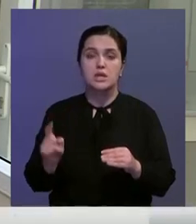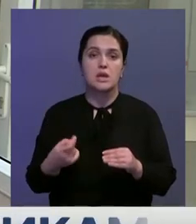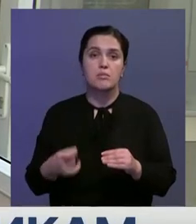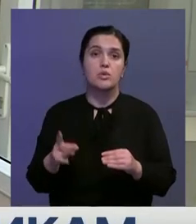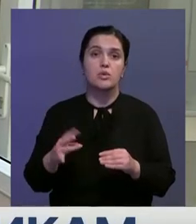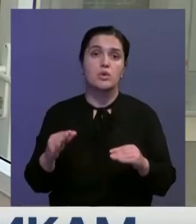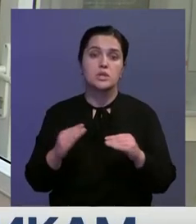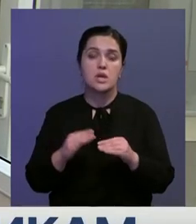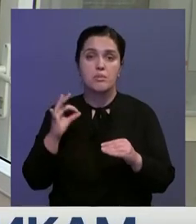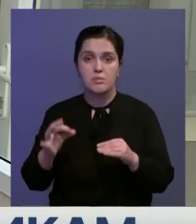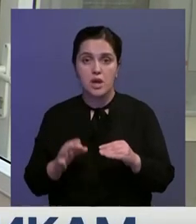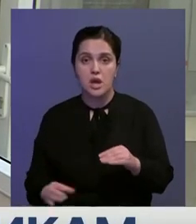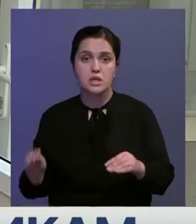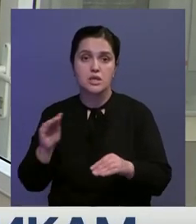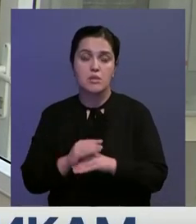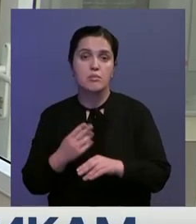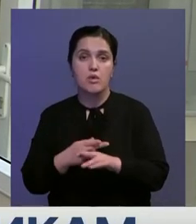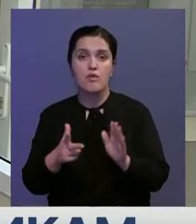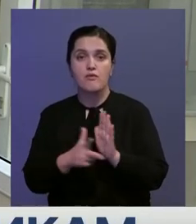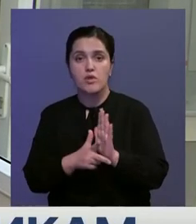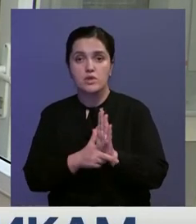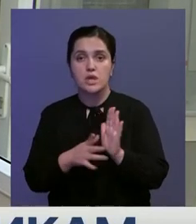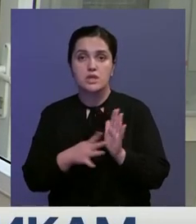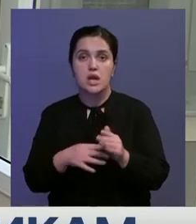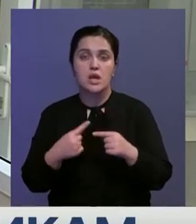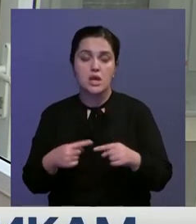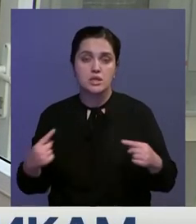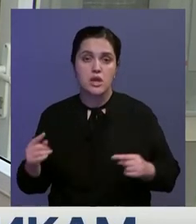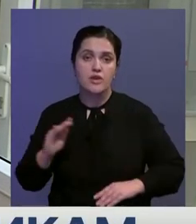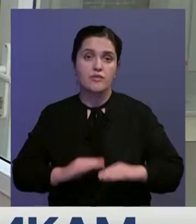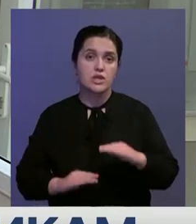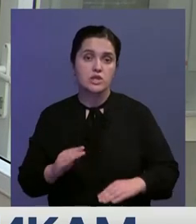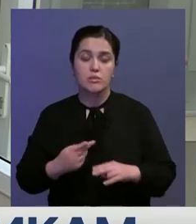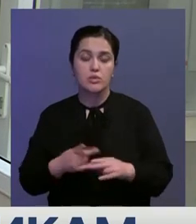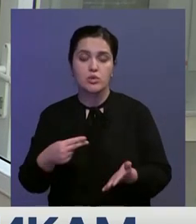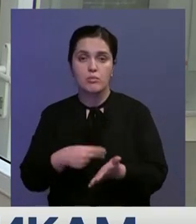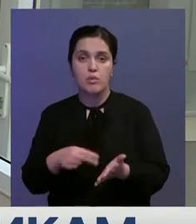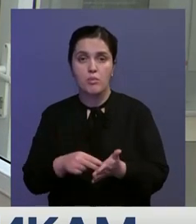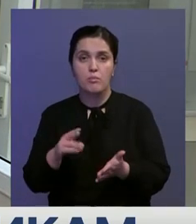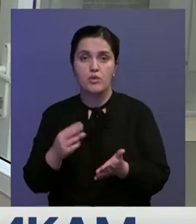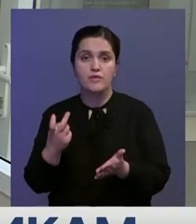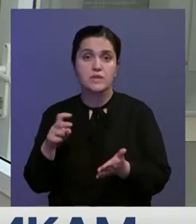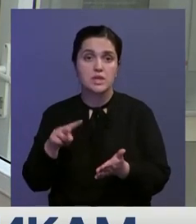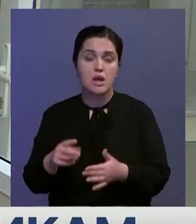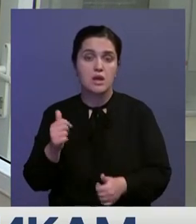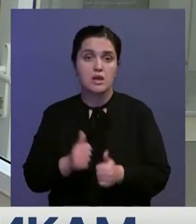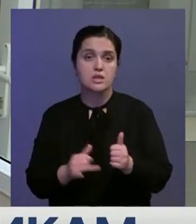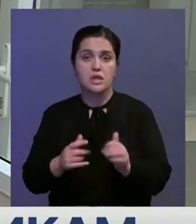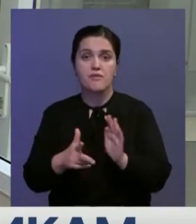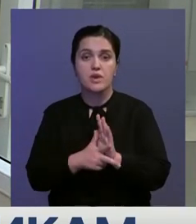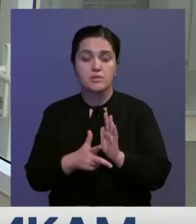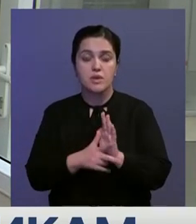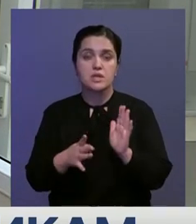Но к 10% добавляется 8-9 различных веществ. Поэтому необходимо покупать по 200 литров каждого из